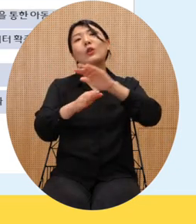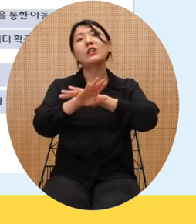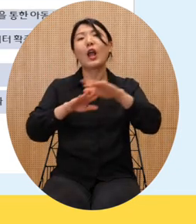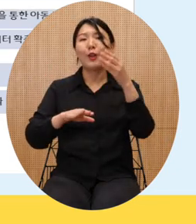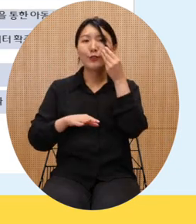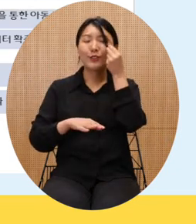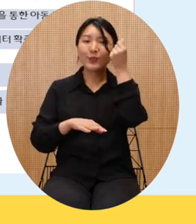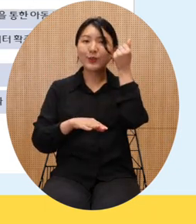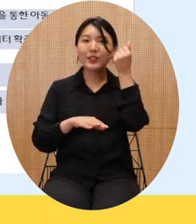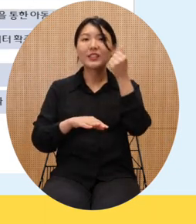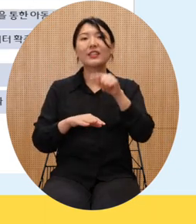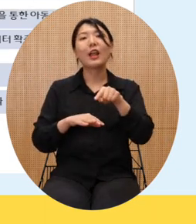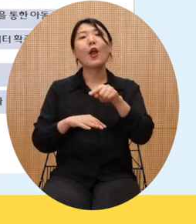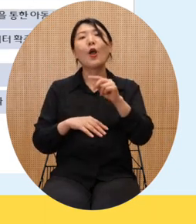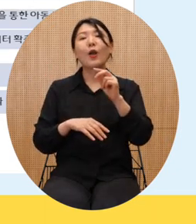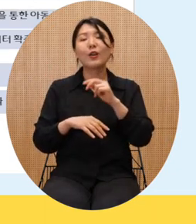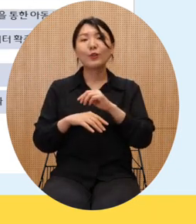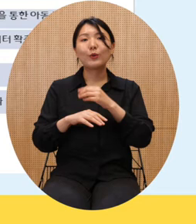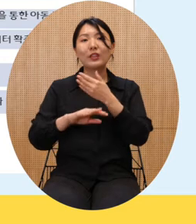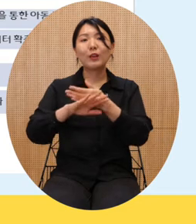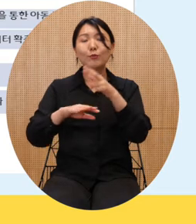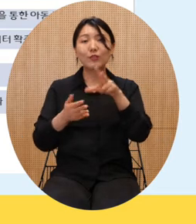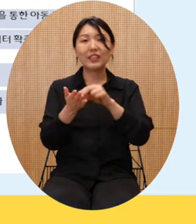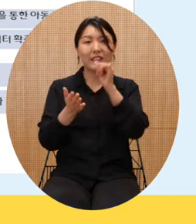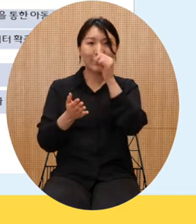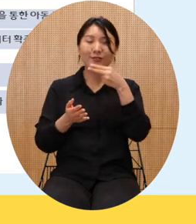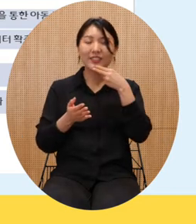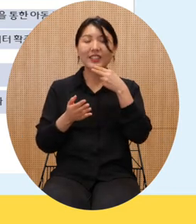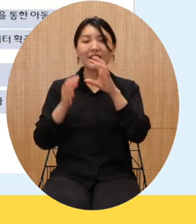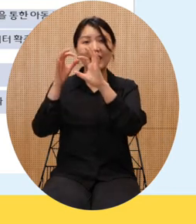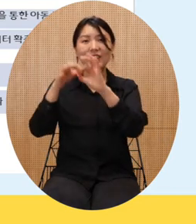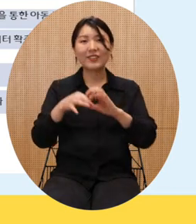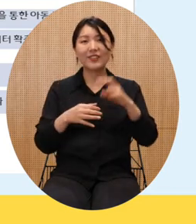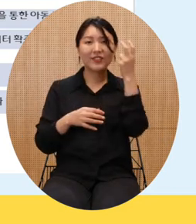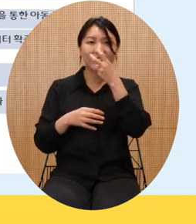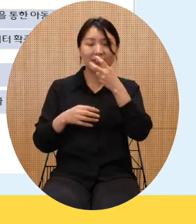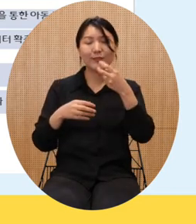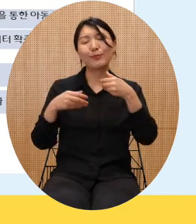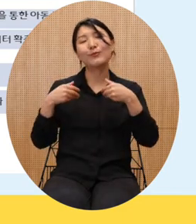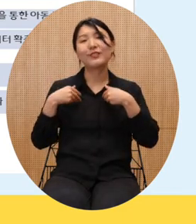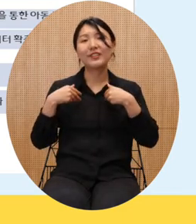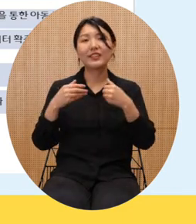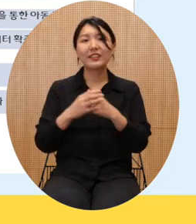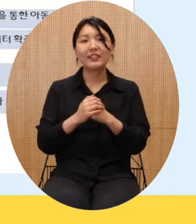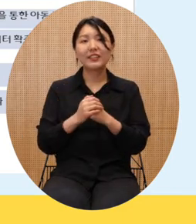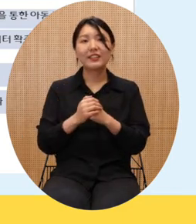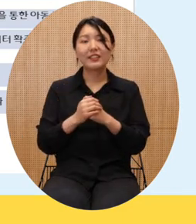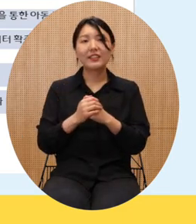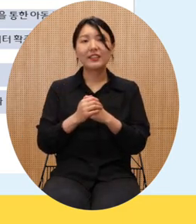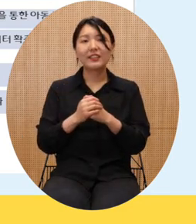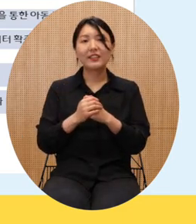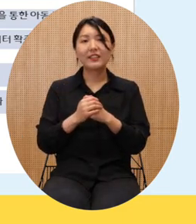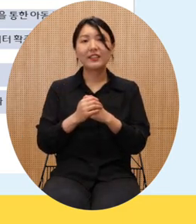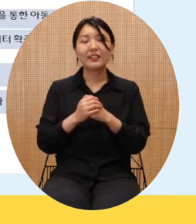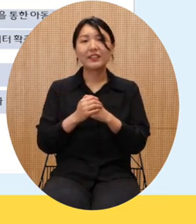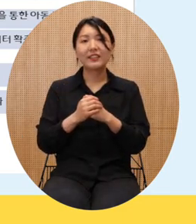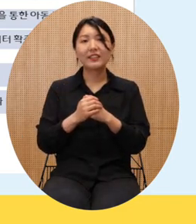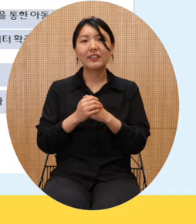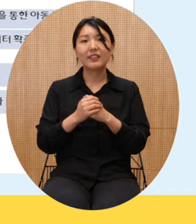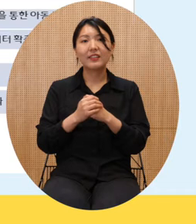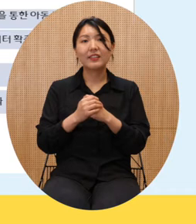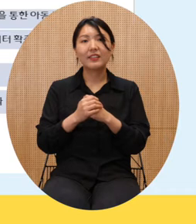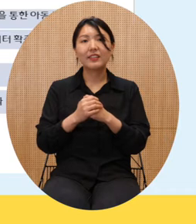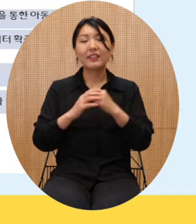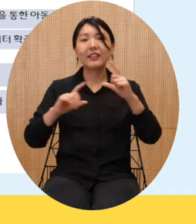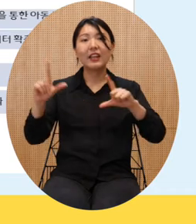타 지자체에 비해서 놀랄 정도로 전달이 잘 되고 있지만, 그래도 어디에 누수가 없는지는 계속 지금 봐야 되고, 더 어떻게 하면